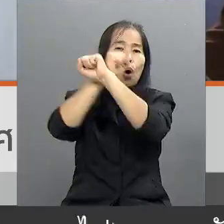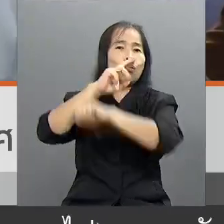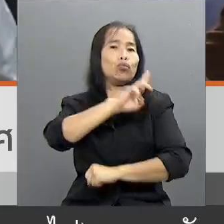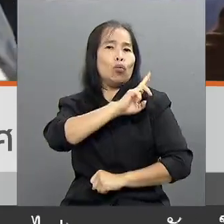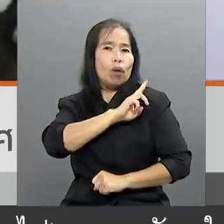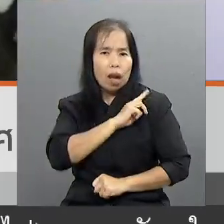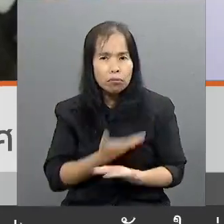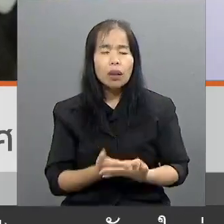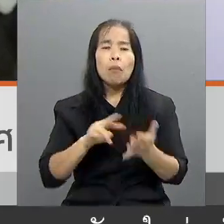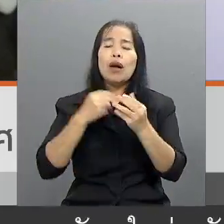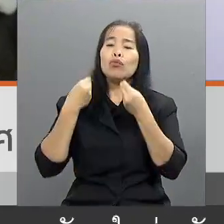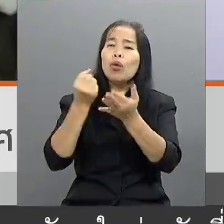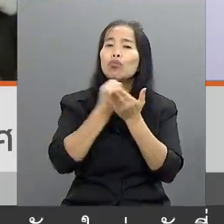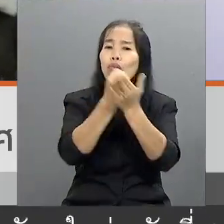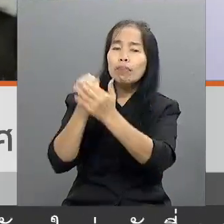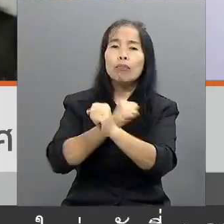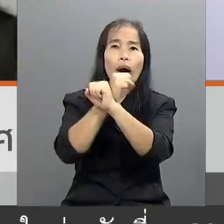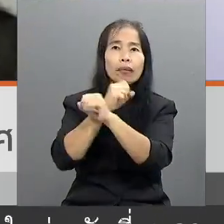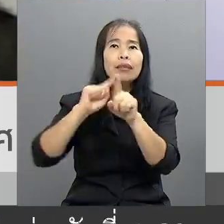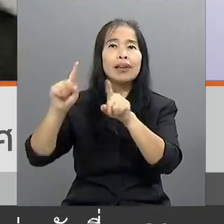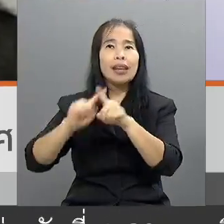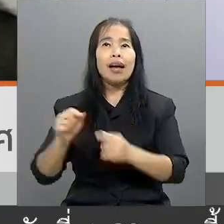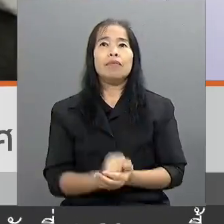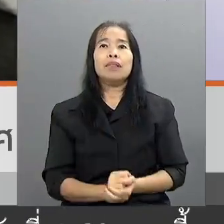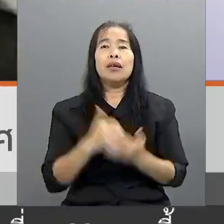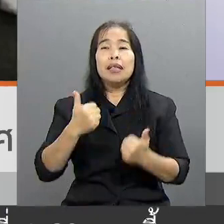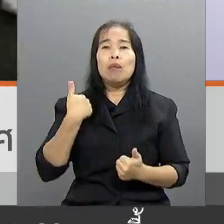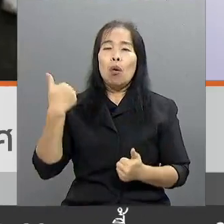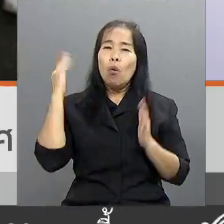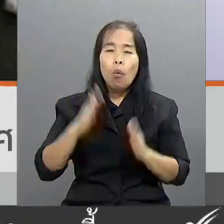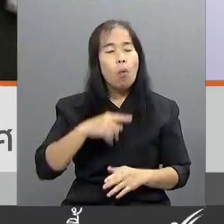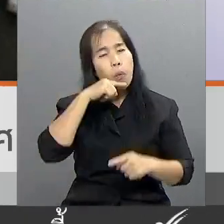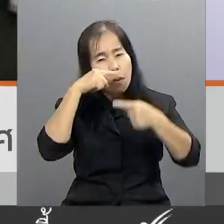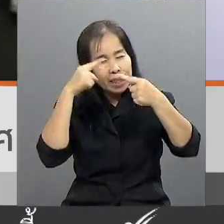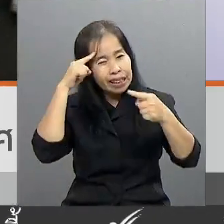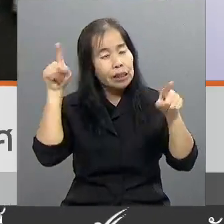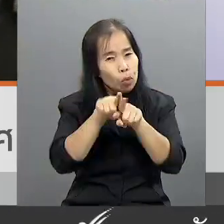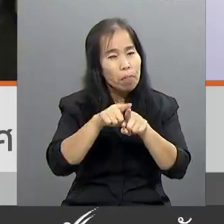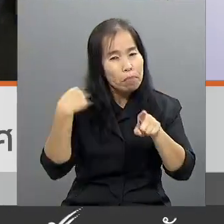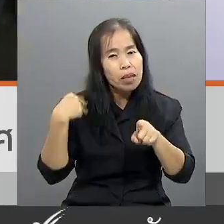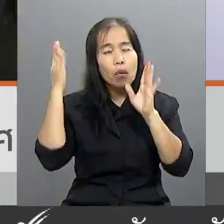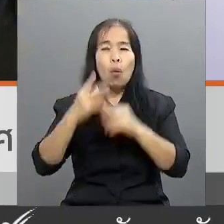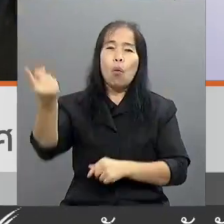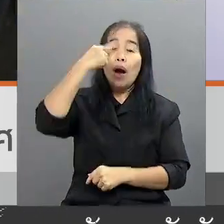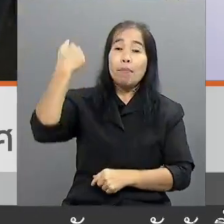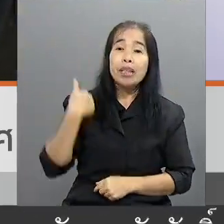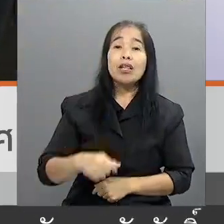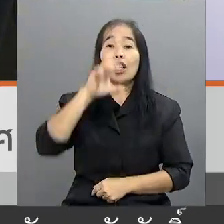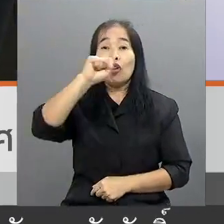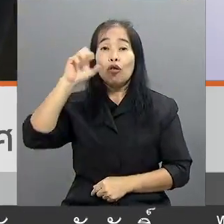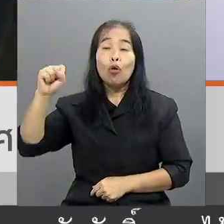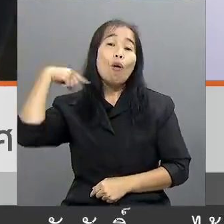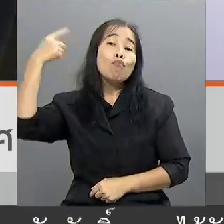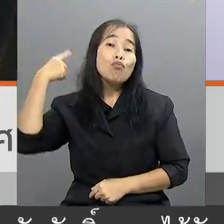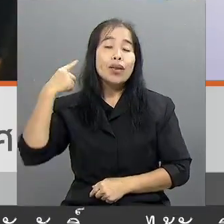เรียนคนอื่นด้วยกรณีนี้เกิดการวิพากษ์วิจารณ์ทั้งเห็นด้วยและก็ไม่เห็นด้วยค่ะโดยนางสาวปริณาไกลครบสสราชบุรีพรรค